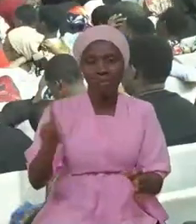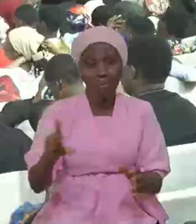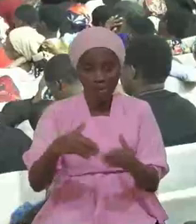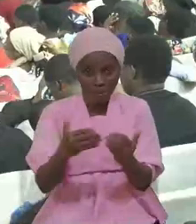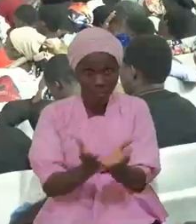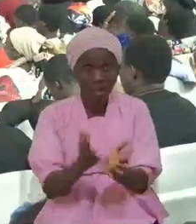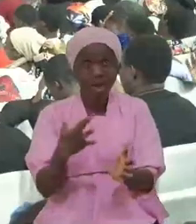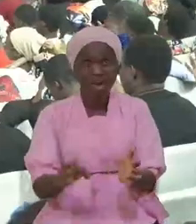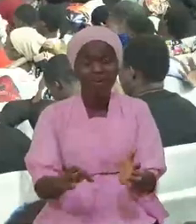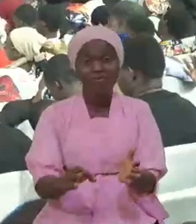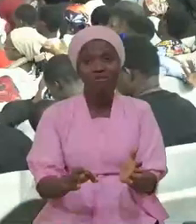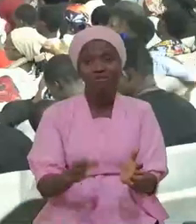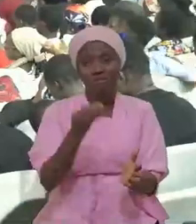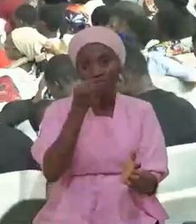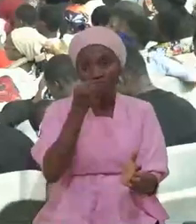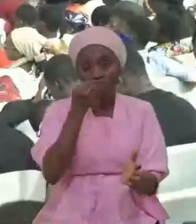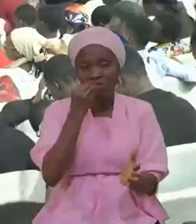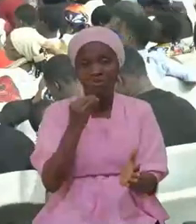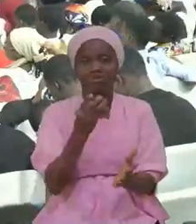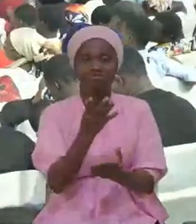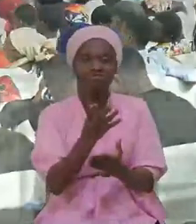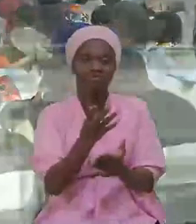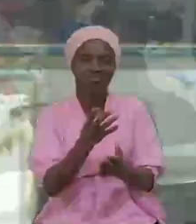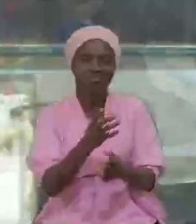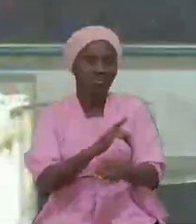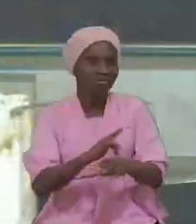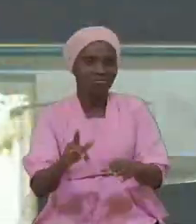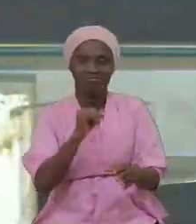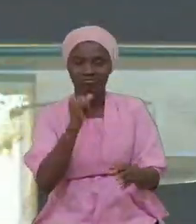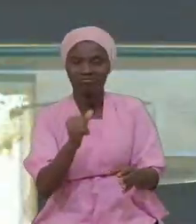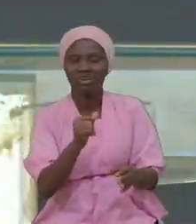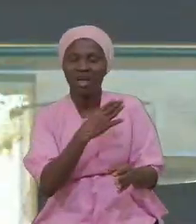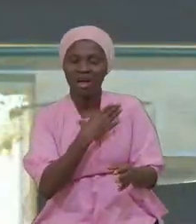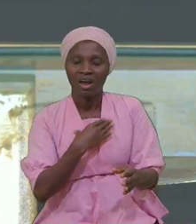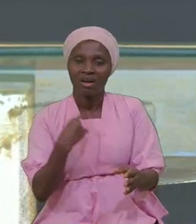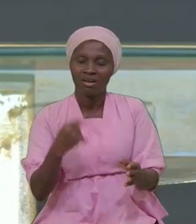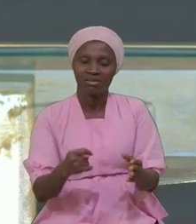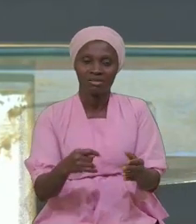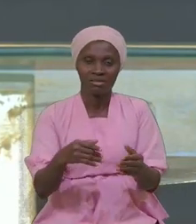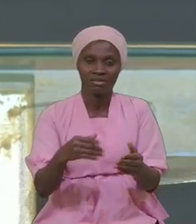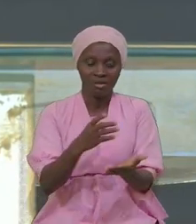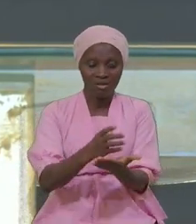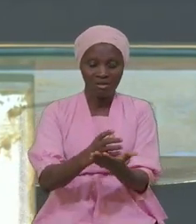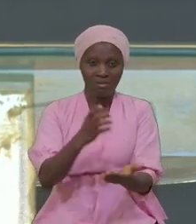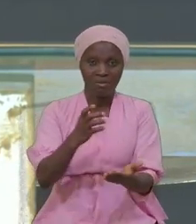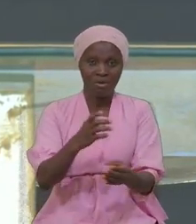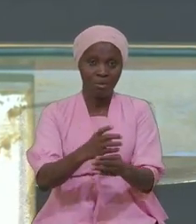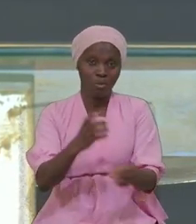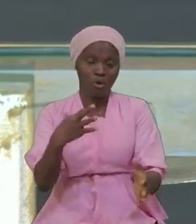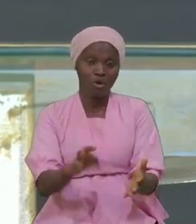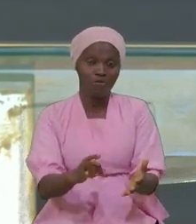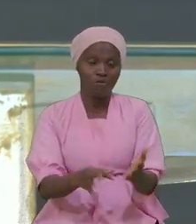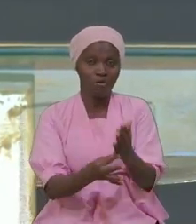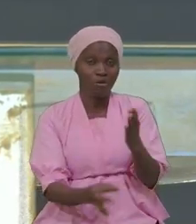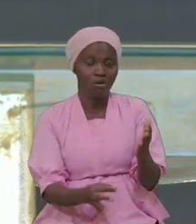Et puis, la farine qui est dans le pot ne manquera point. Et l'huile qui est dans la cruche ne diminuera point. Jusqu'au jour, l'Éternel fera tomber